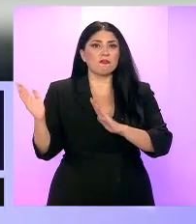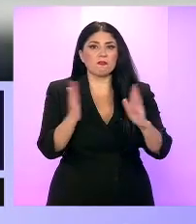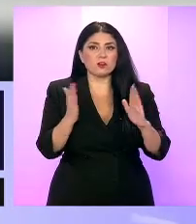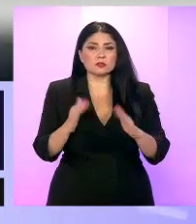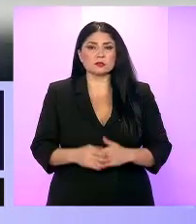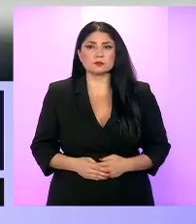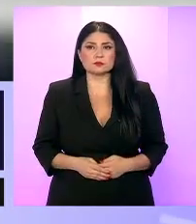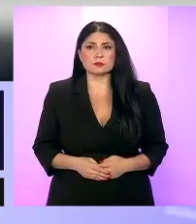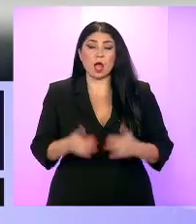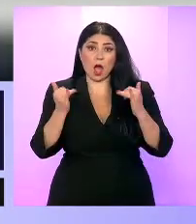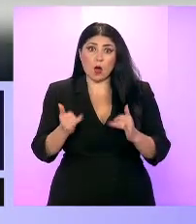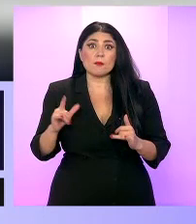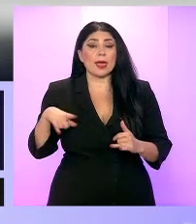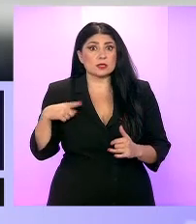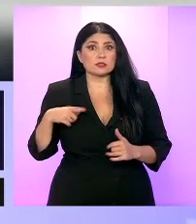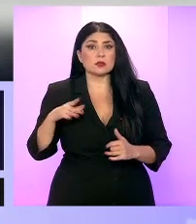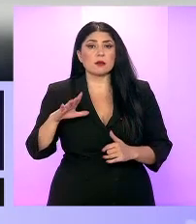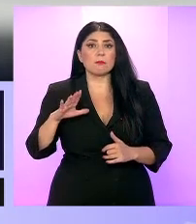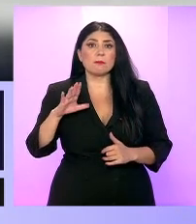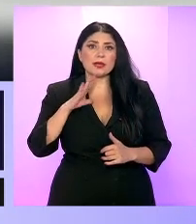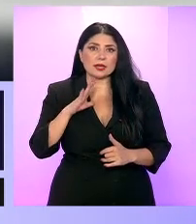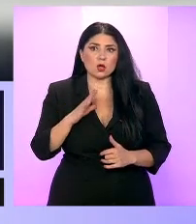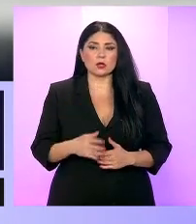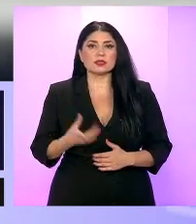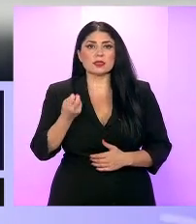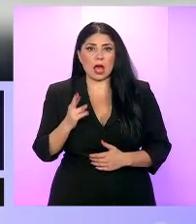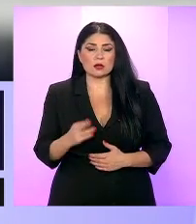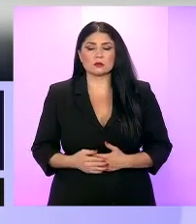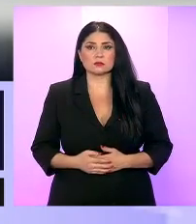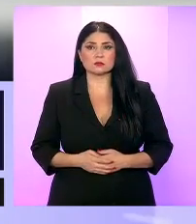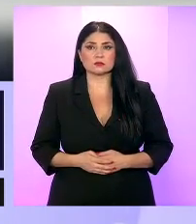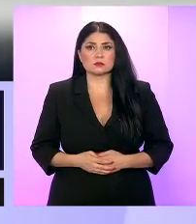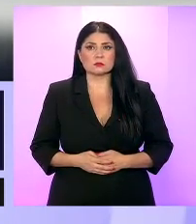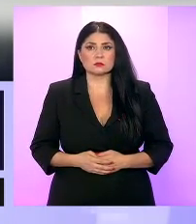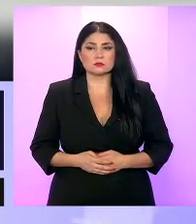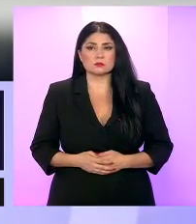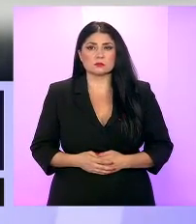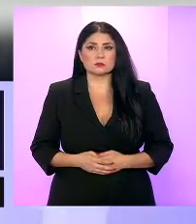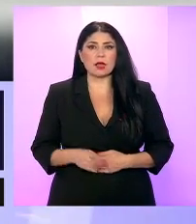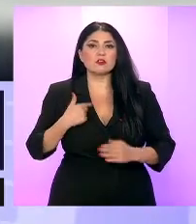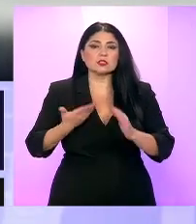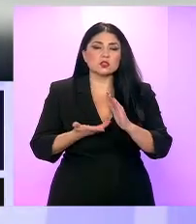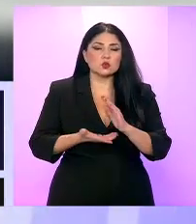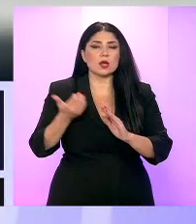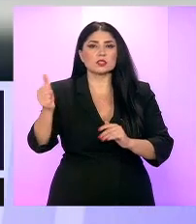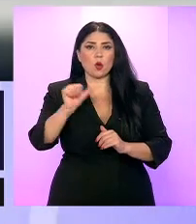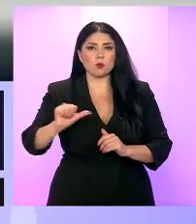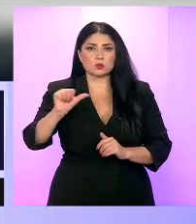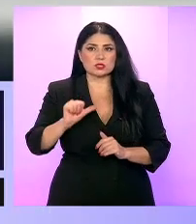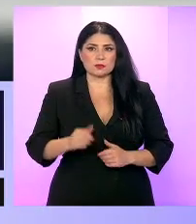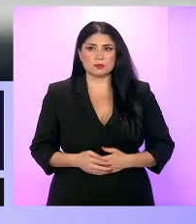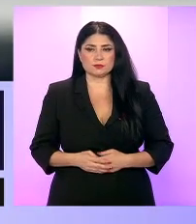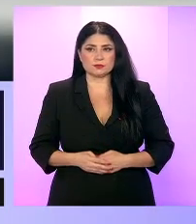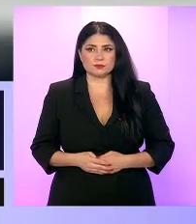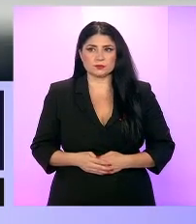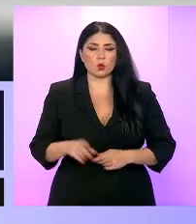în momentul de față există acest risc, dar practic a fost eliminat riscul contaminării